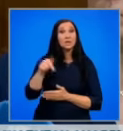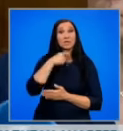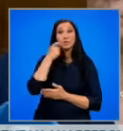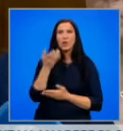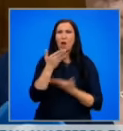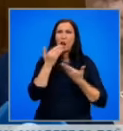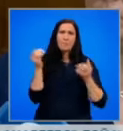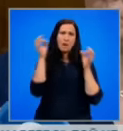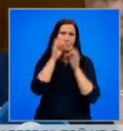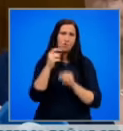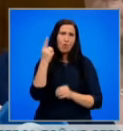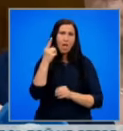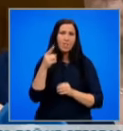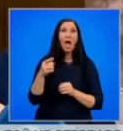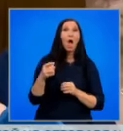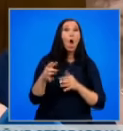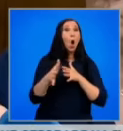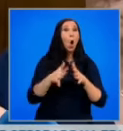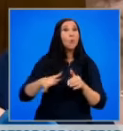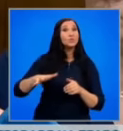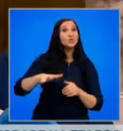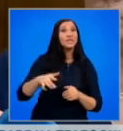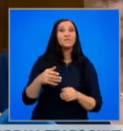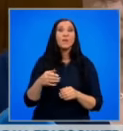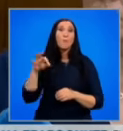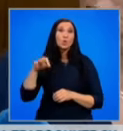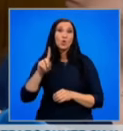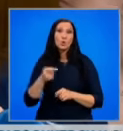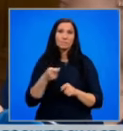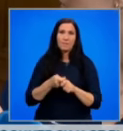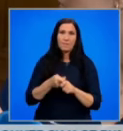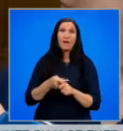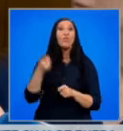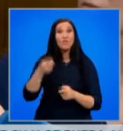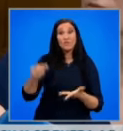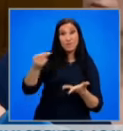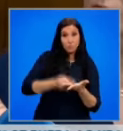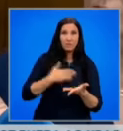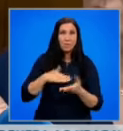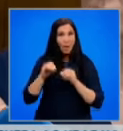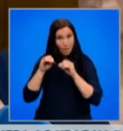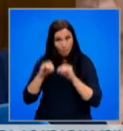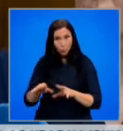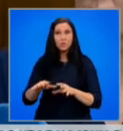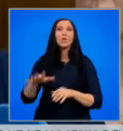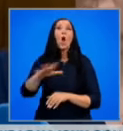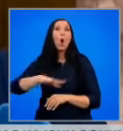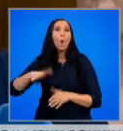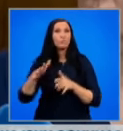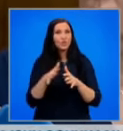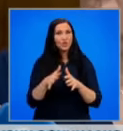няма нито една обществена поръчка, която да сме провели. И това ви се подписвам. Има пуснати обществени